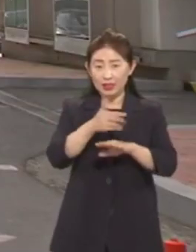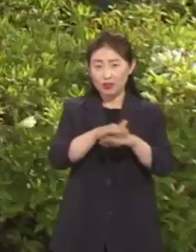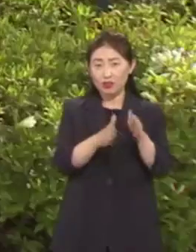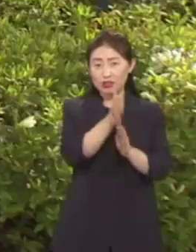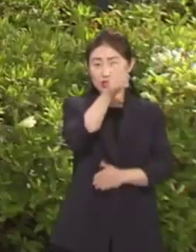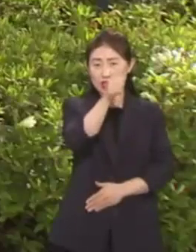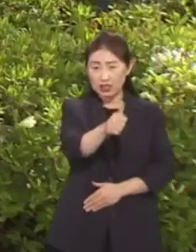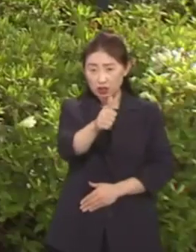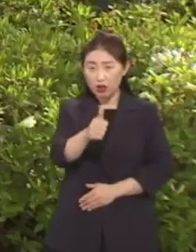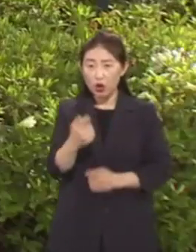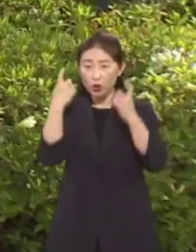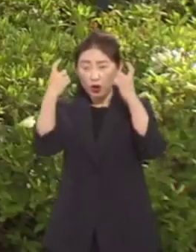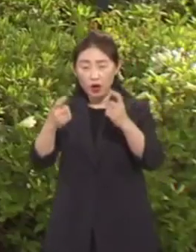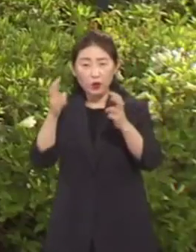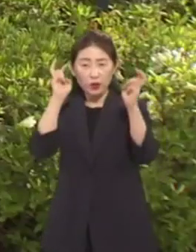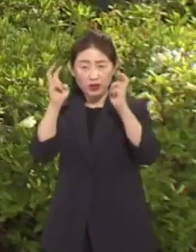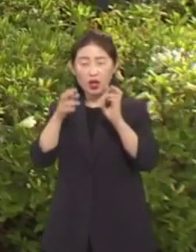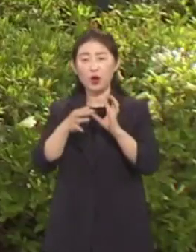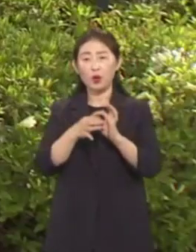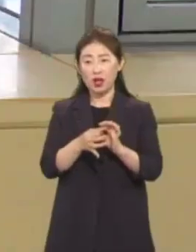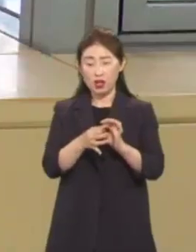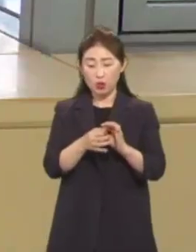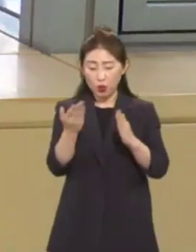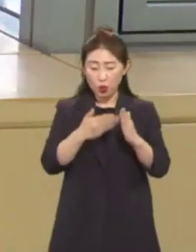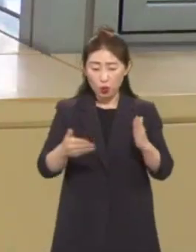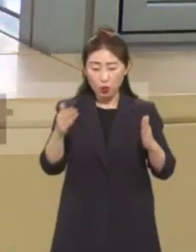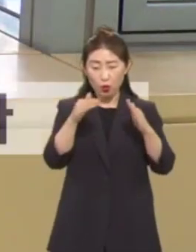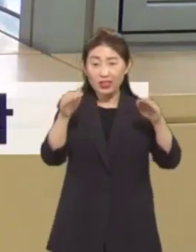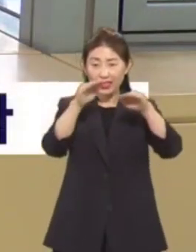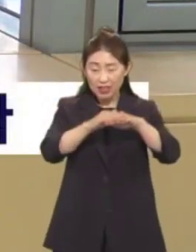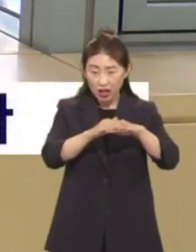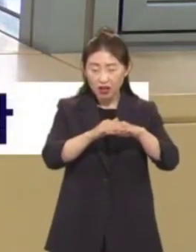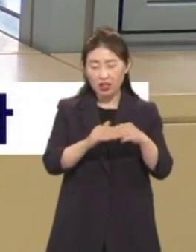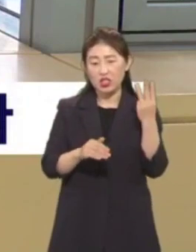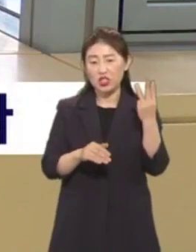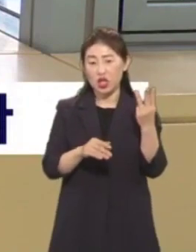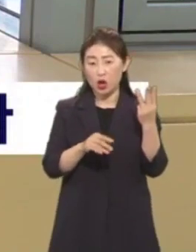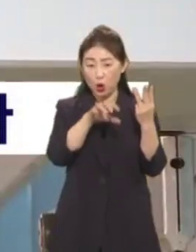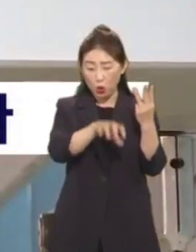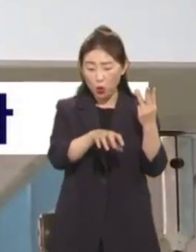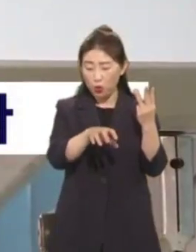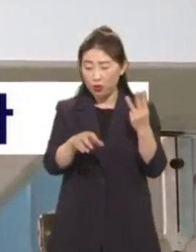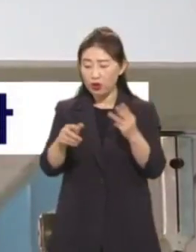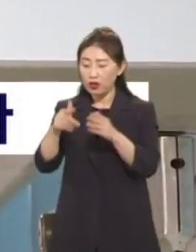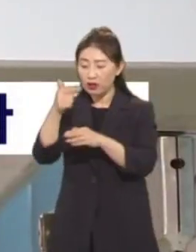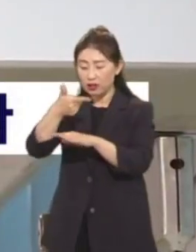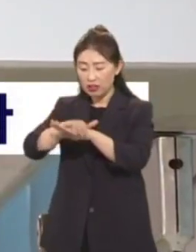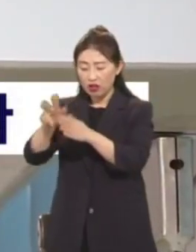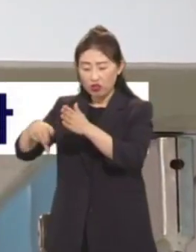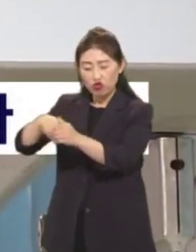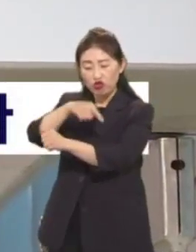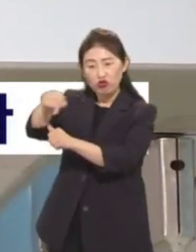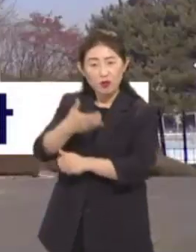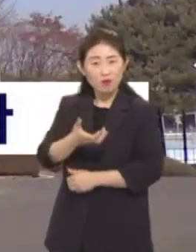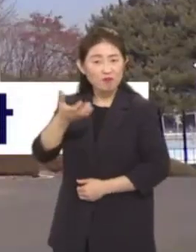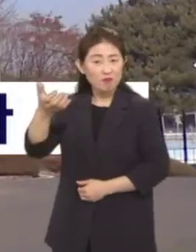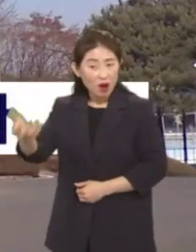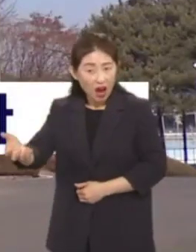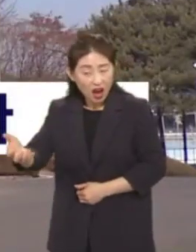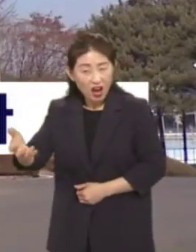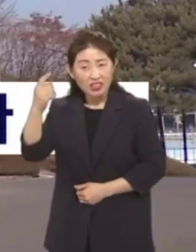대전시장이 대전관광공사 등 시 산하 공공기관 3곳에 원도심 이전 방침을 밝히면서 장기 방치